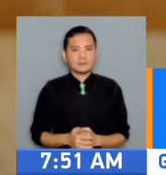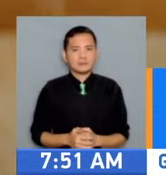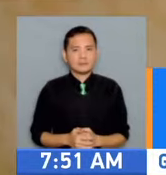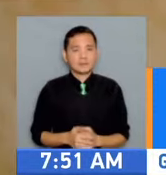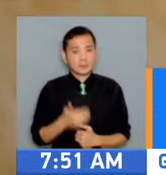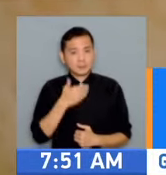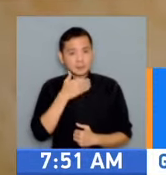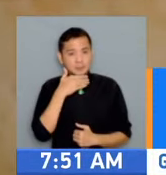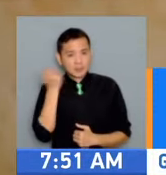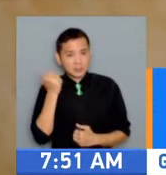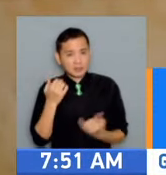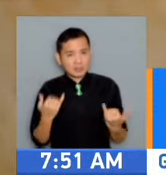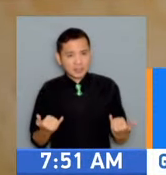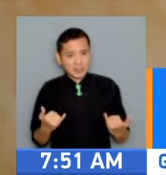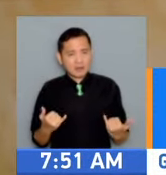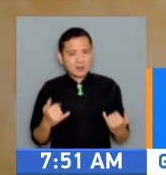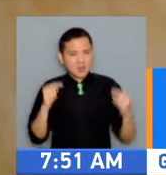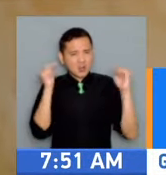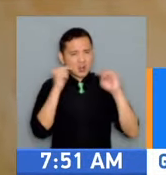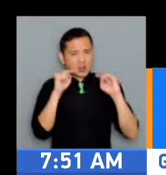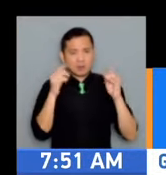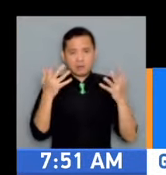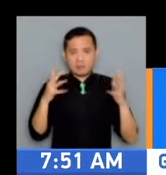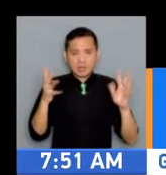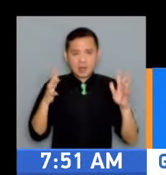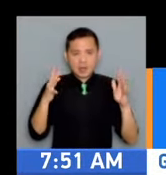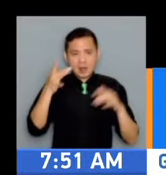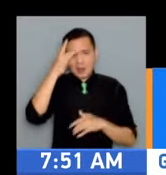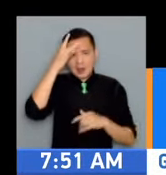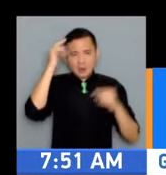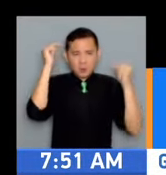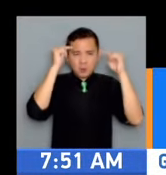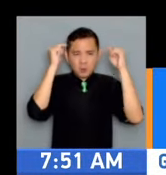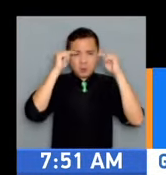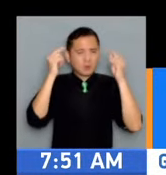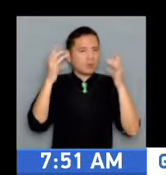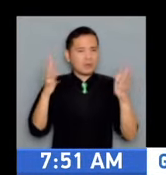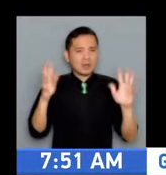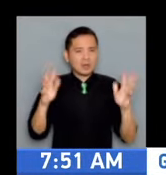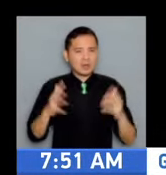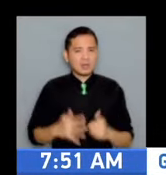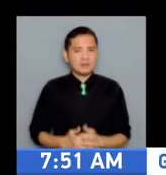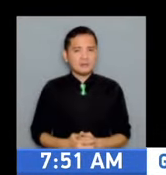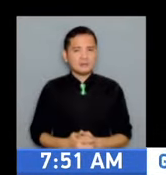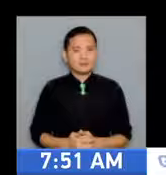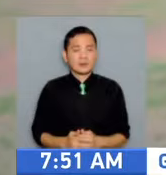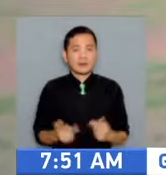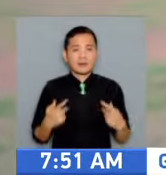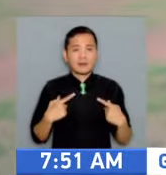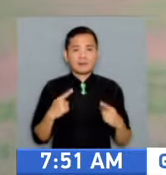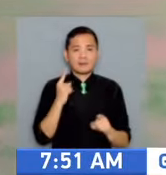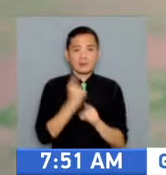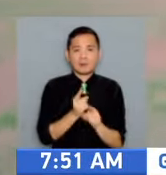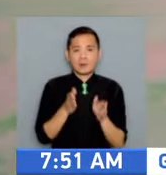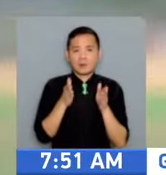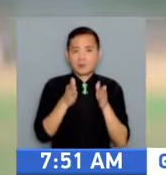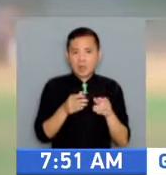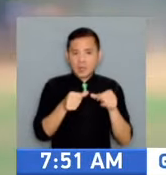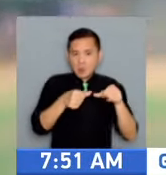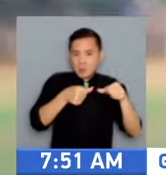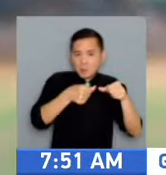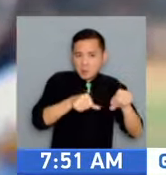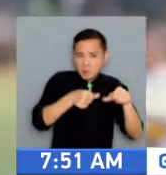ng sakit. Hindi na ako magkirot yung ulo ko sa sakit. May tamang paraan ng pagtanggal ng tigyawa. Hanggat